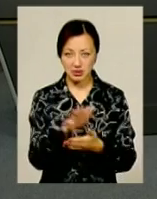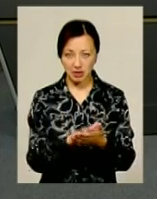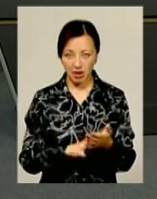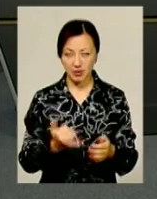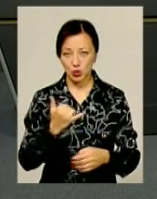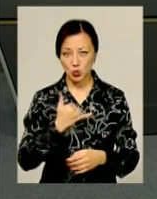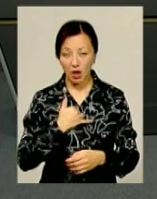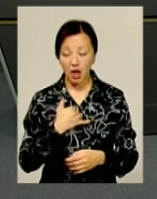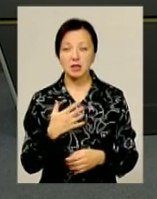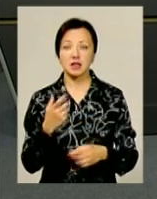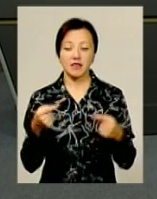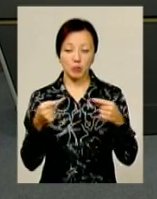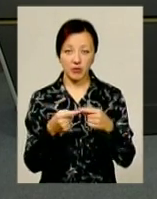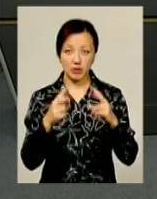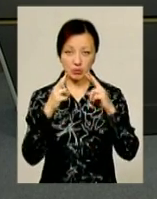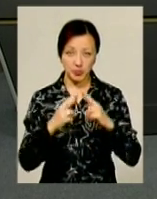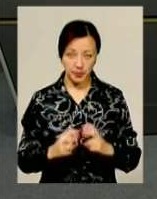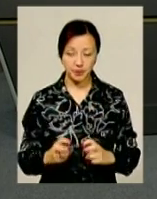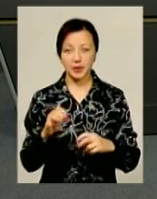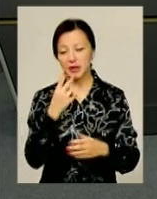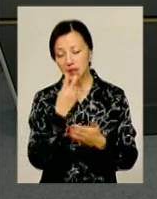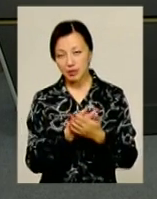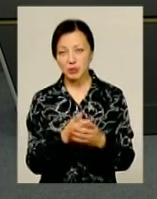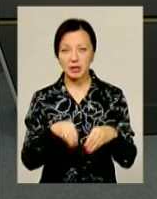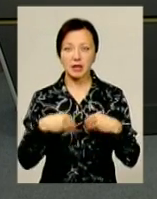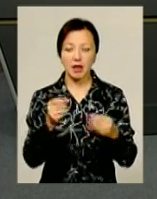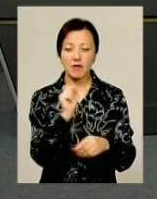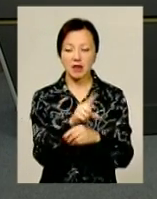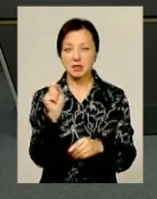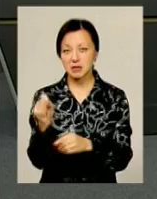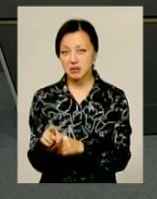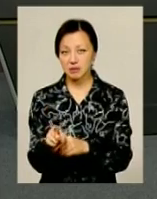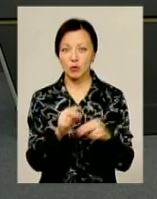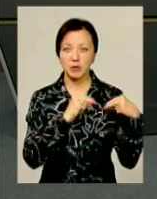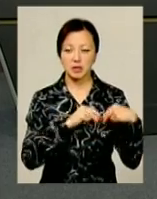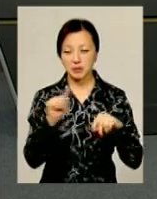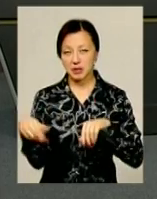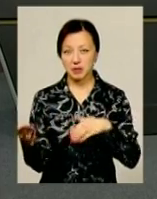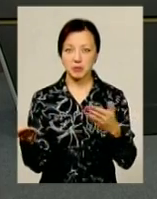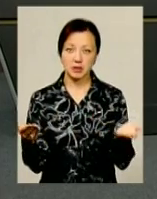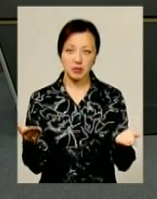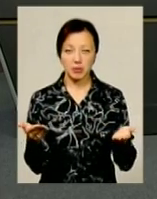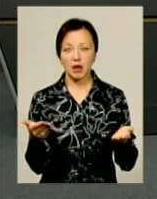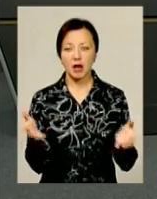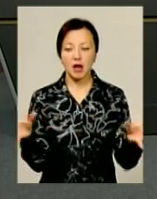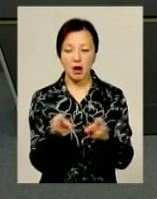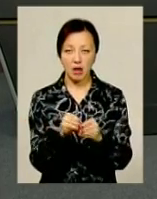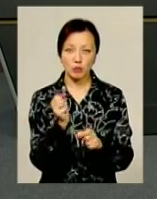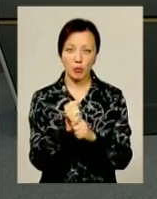звернення. Відповідно, ми його опрацьовуємо, дивимося і вже даємо вказівку тим працівникам і тим